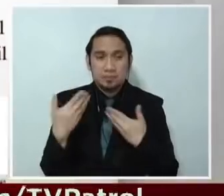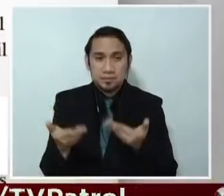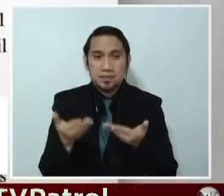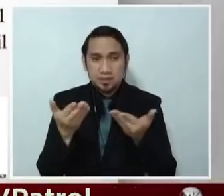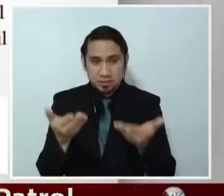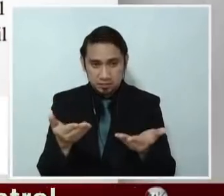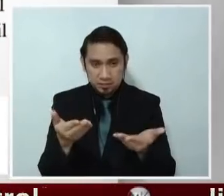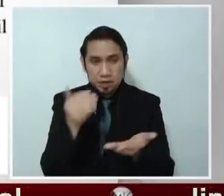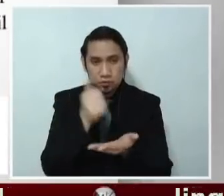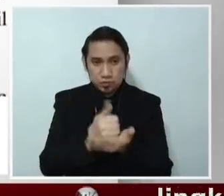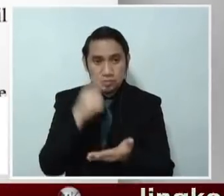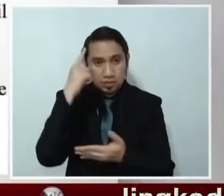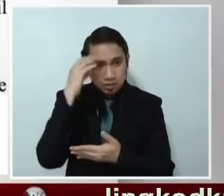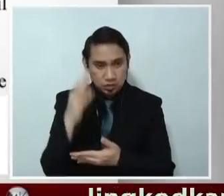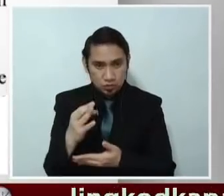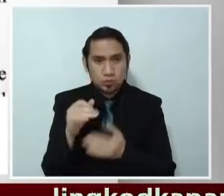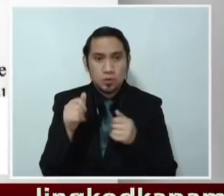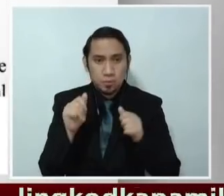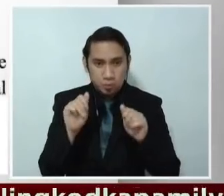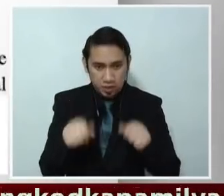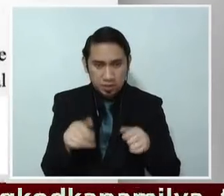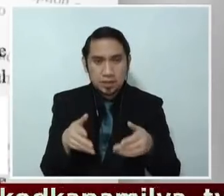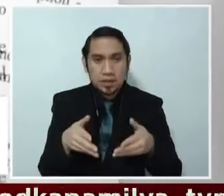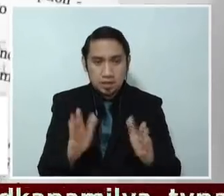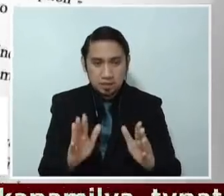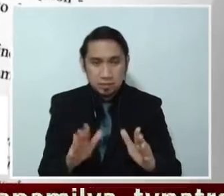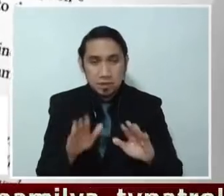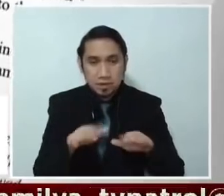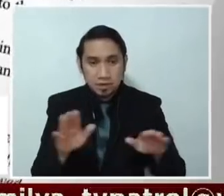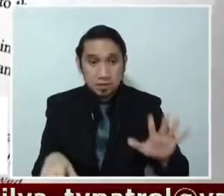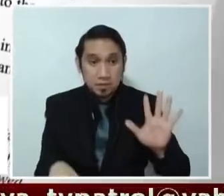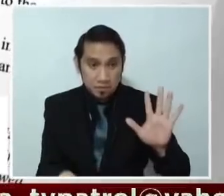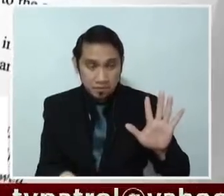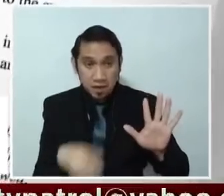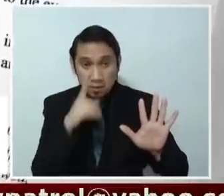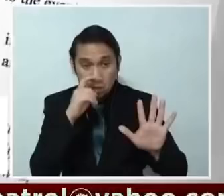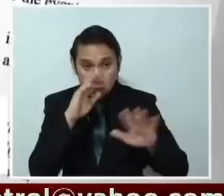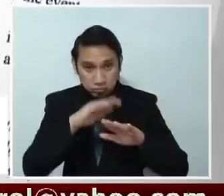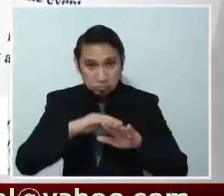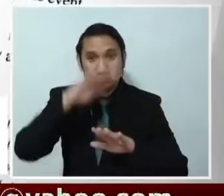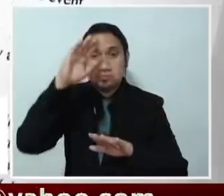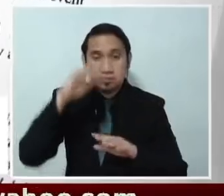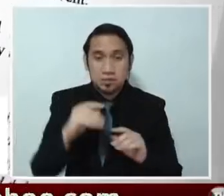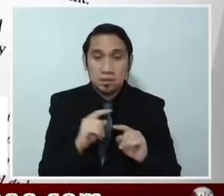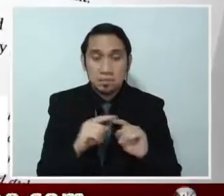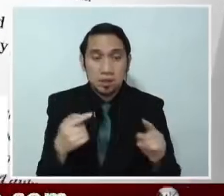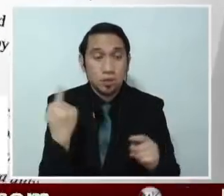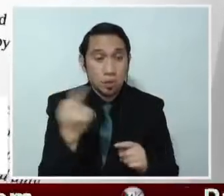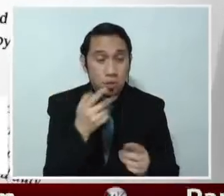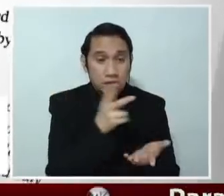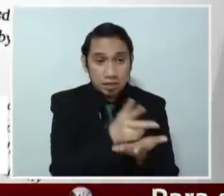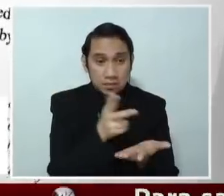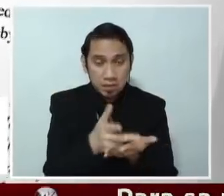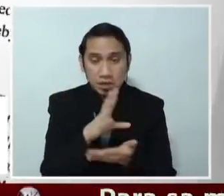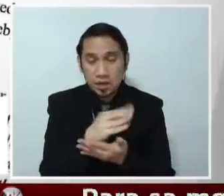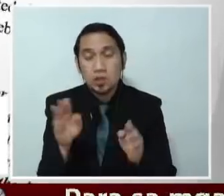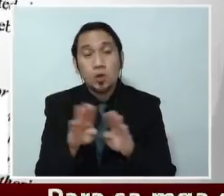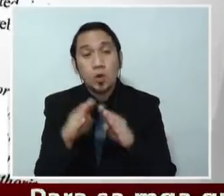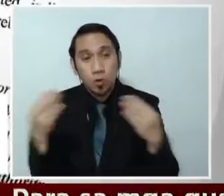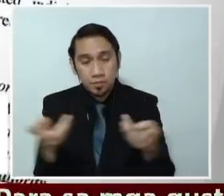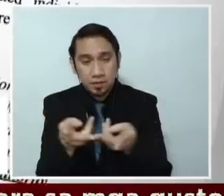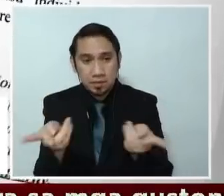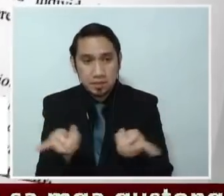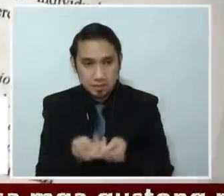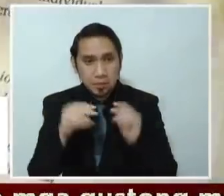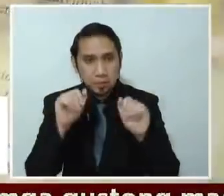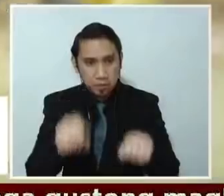nang lumabas ang mga bata 5 years pataas. Pero may rekisito, sa mga parke lang at open spaces po pwedeng ipasyal